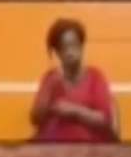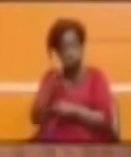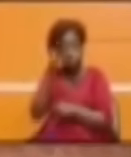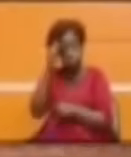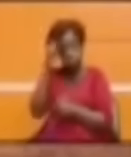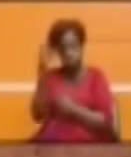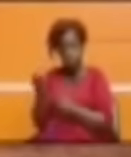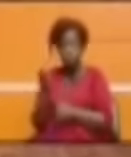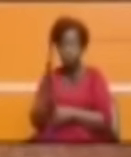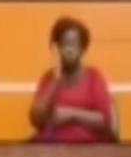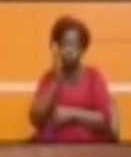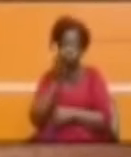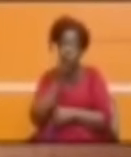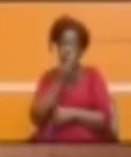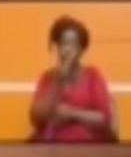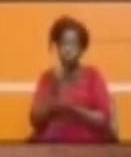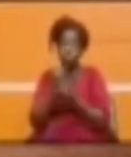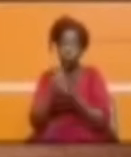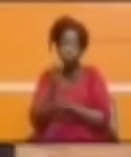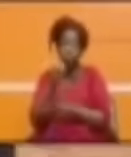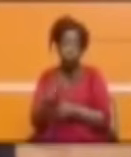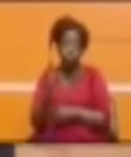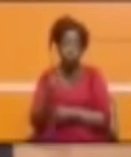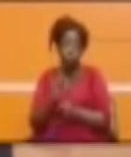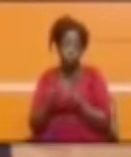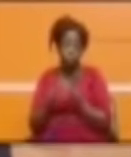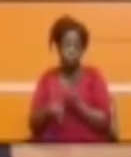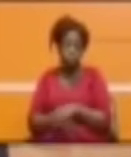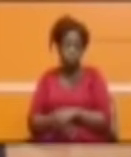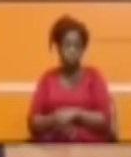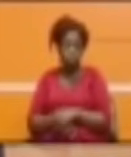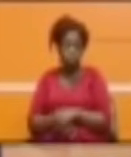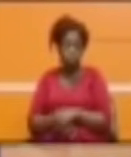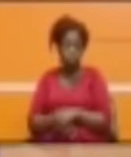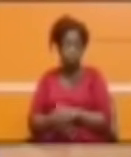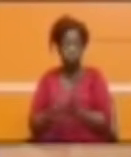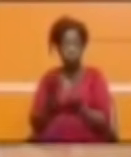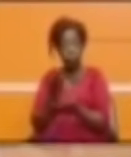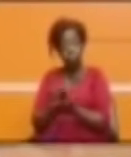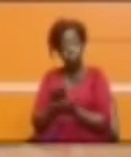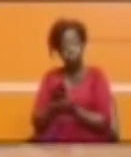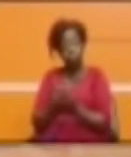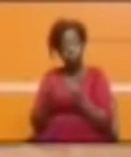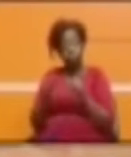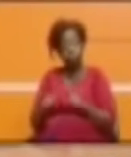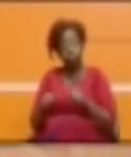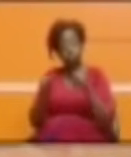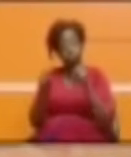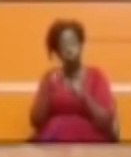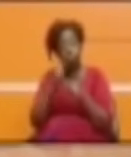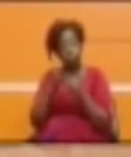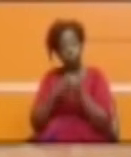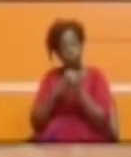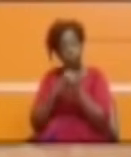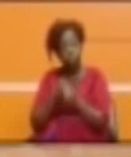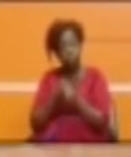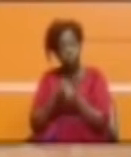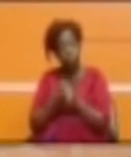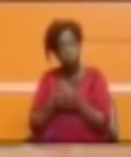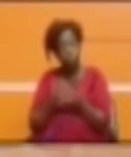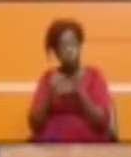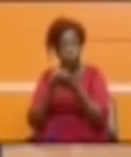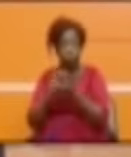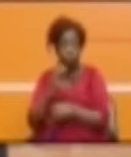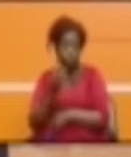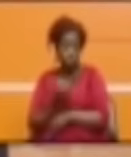basabye abazirakisa okudduukirira abantu bano. Tusaba bakama baffe abatwekulembedde